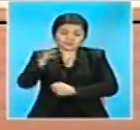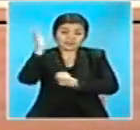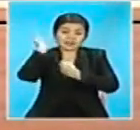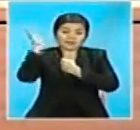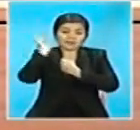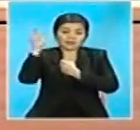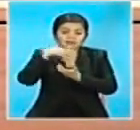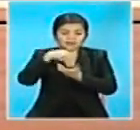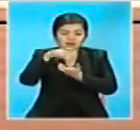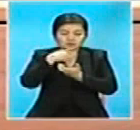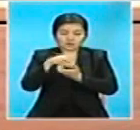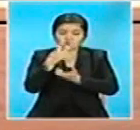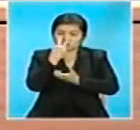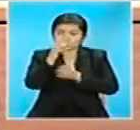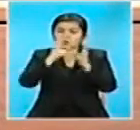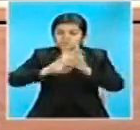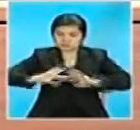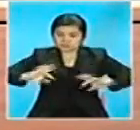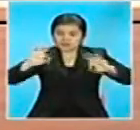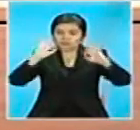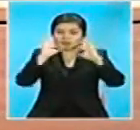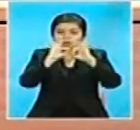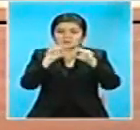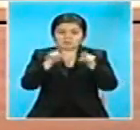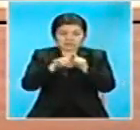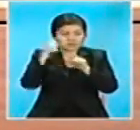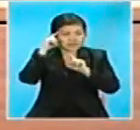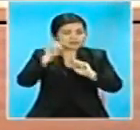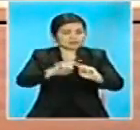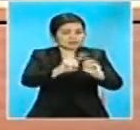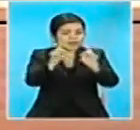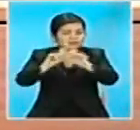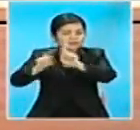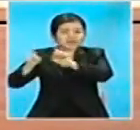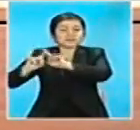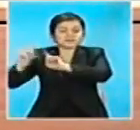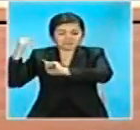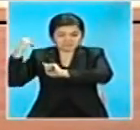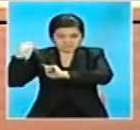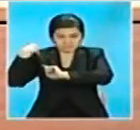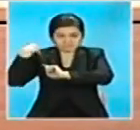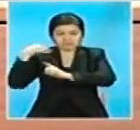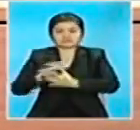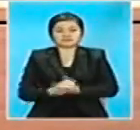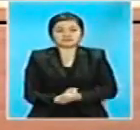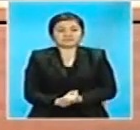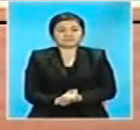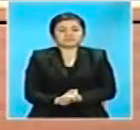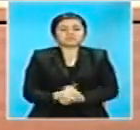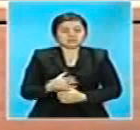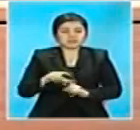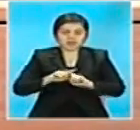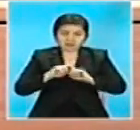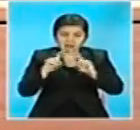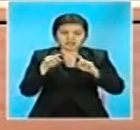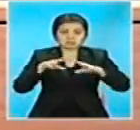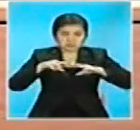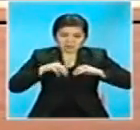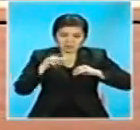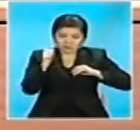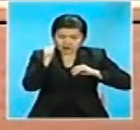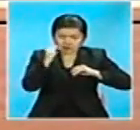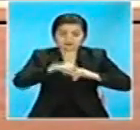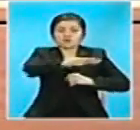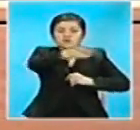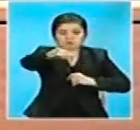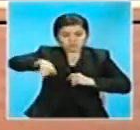เป็นเรื่องสำคัญที่มีความเห็นแตกต่างบ้างแต่ผมเชื่อว่าในสภาแห่งนี้ท่